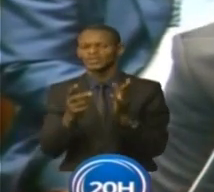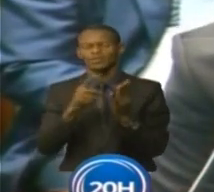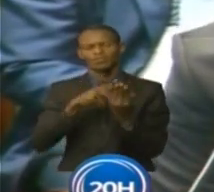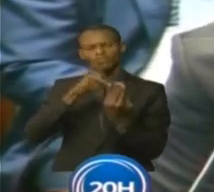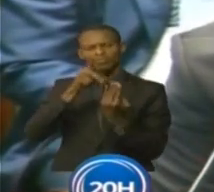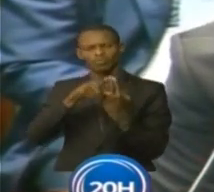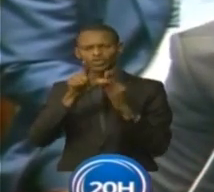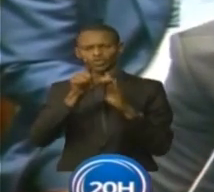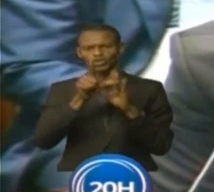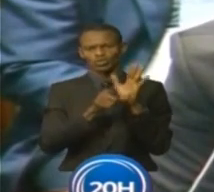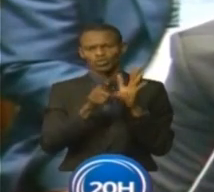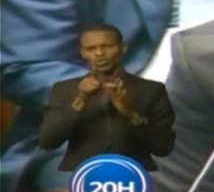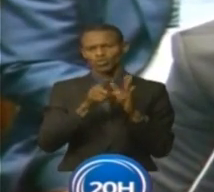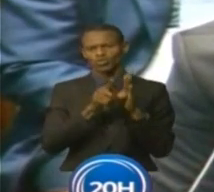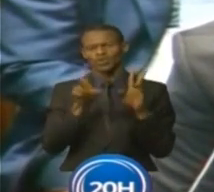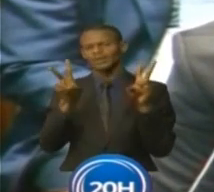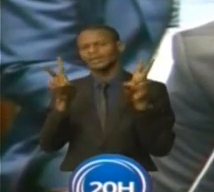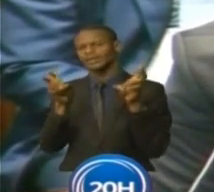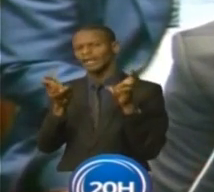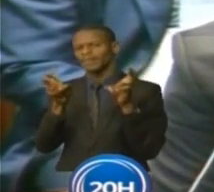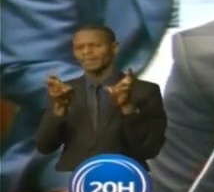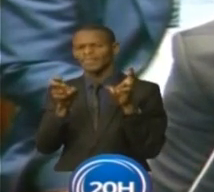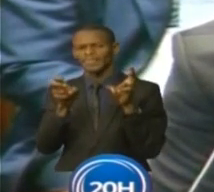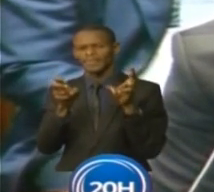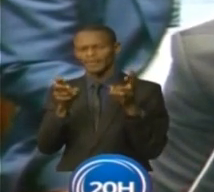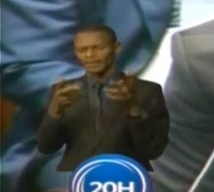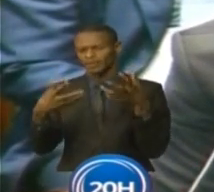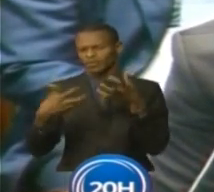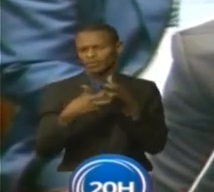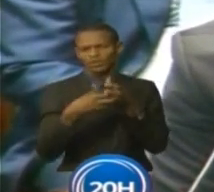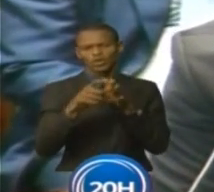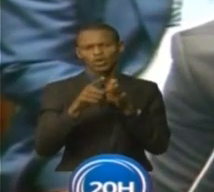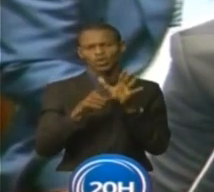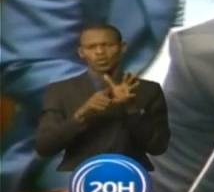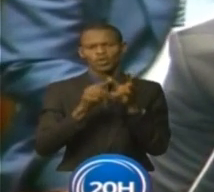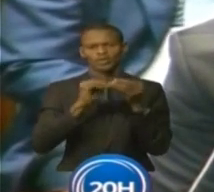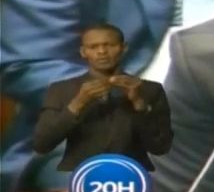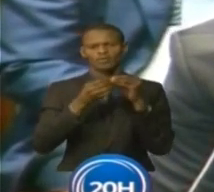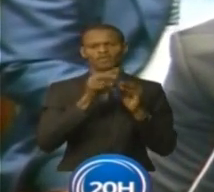loi portant ratification de l'ordonnance loi numéro